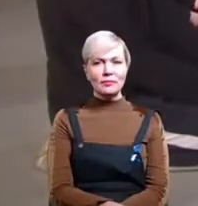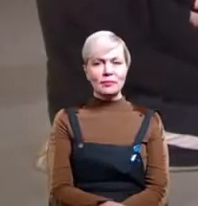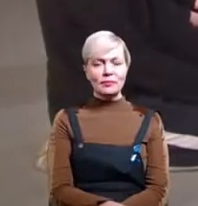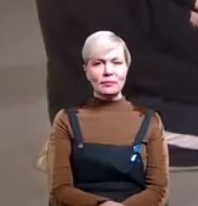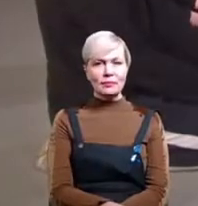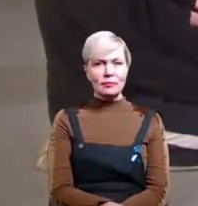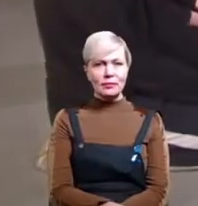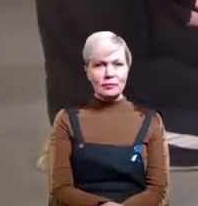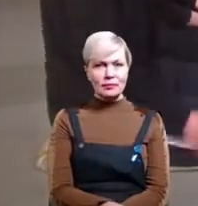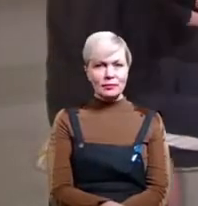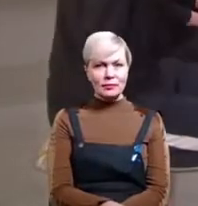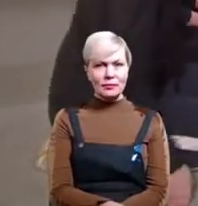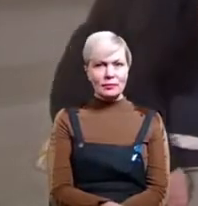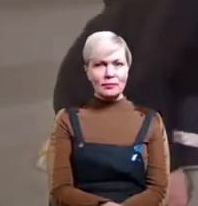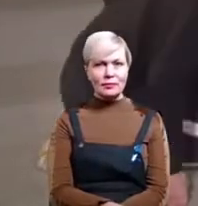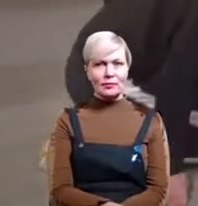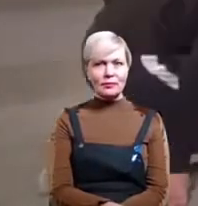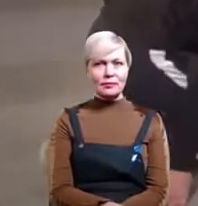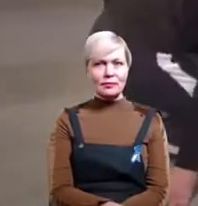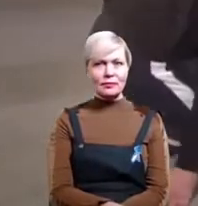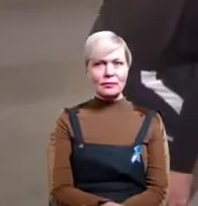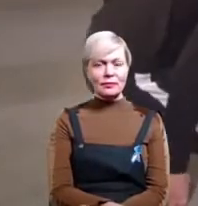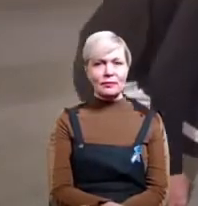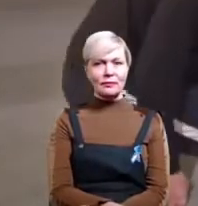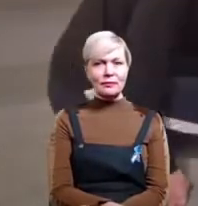Да нет, шутка.